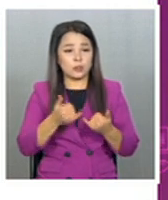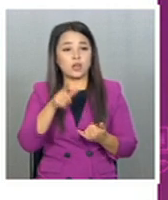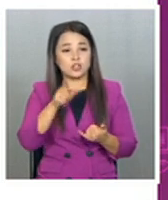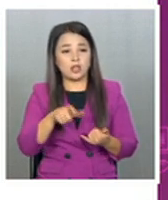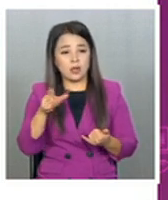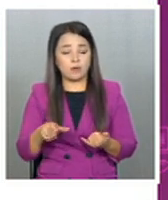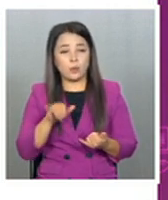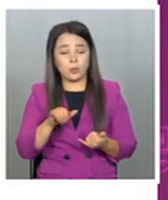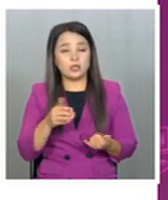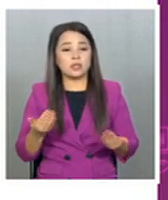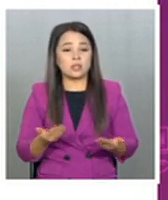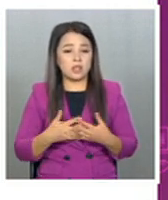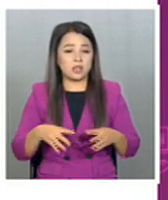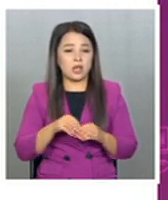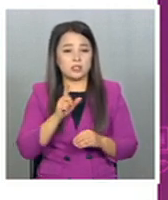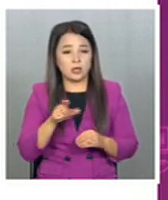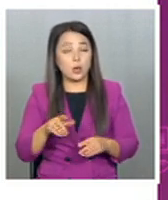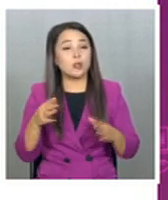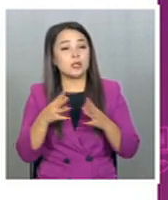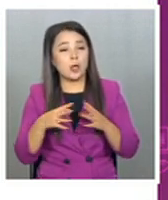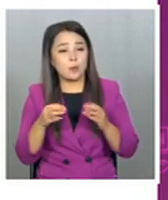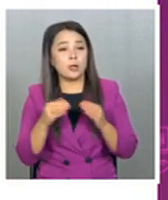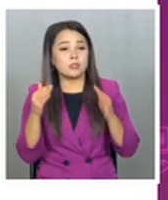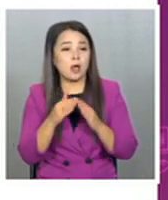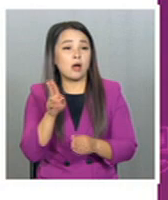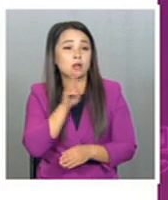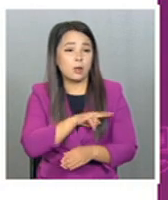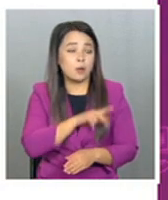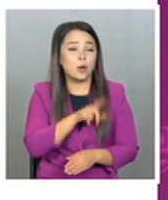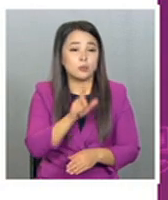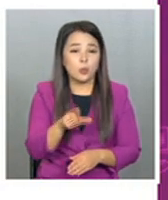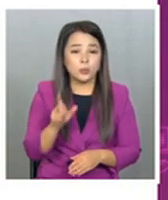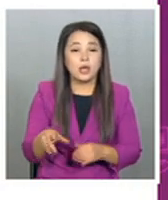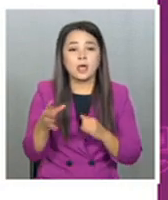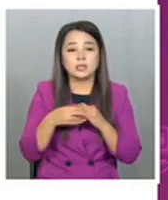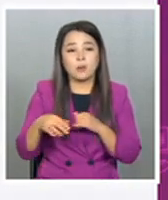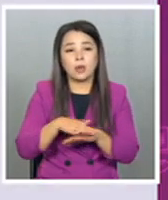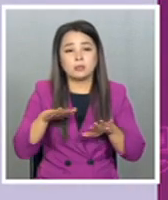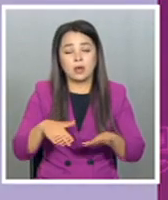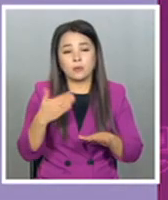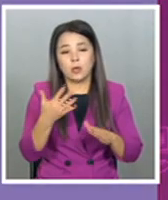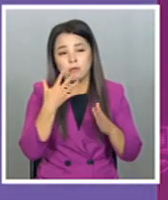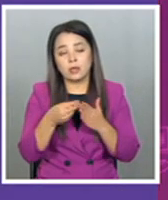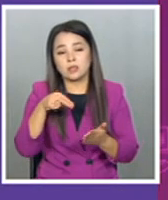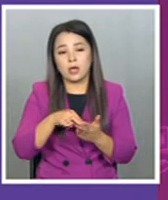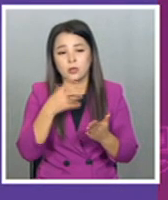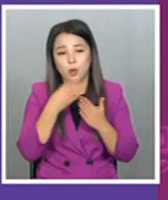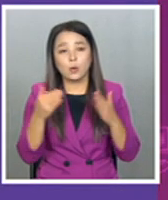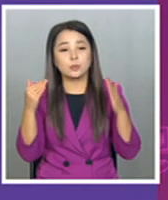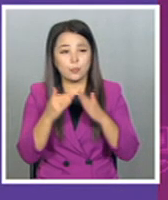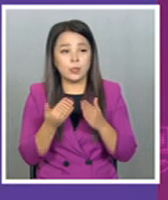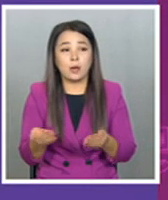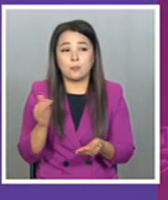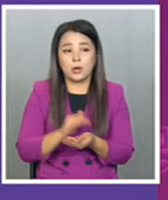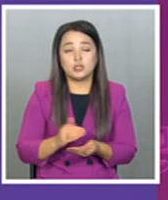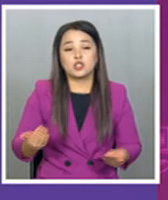жизни – дом с семьей, работа, люди и земля, на которой стоит твой дом». Познакомимся с